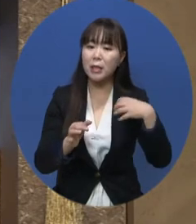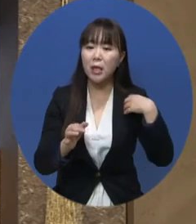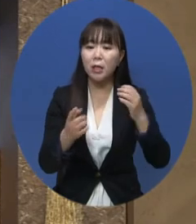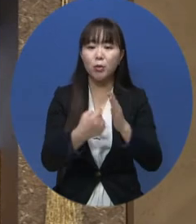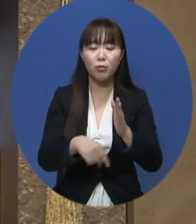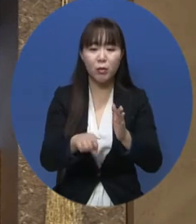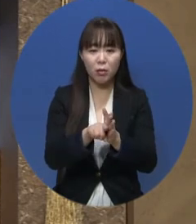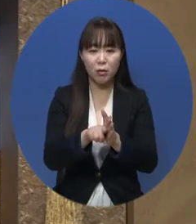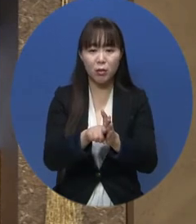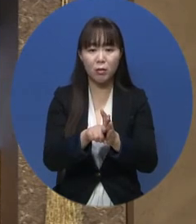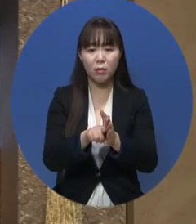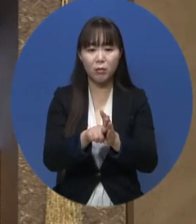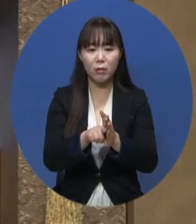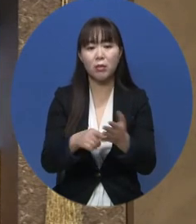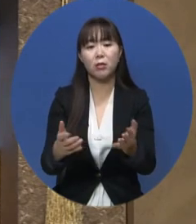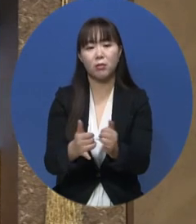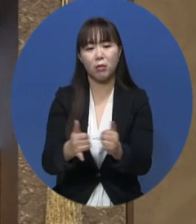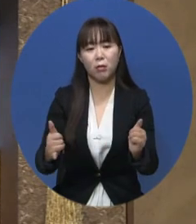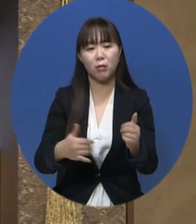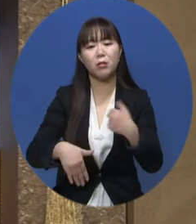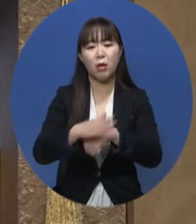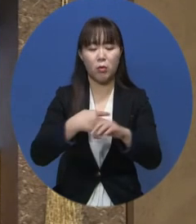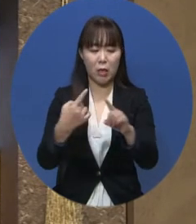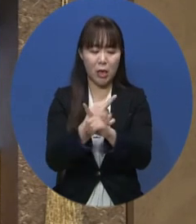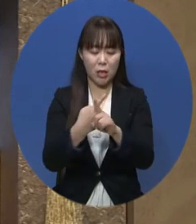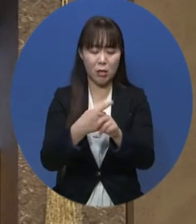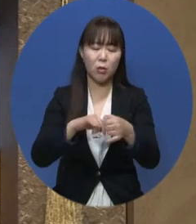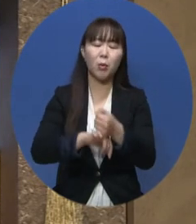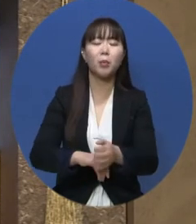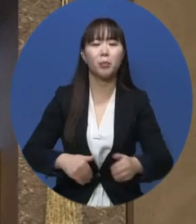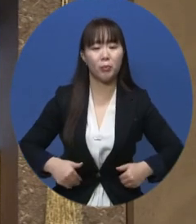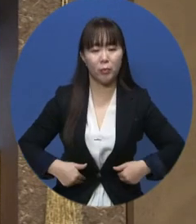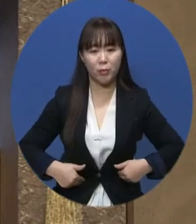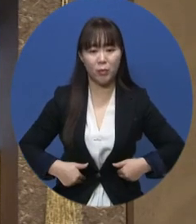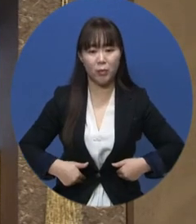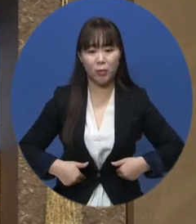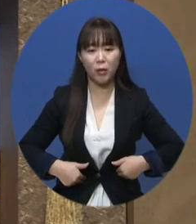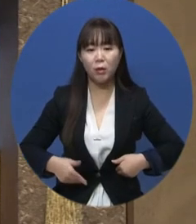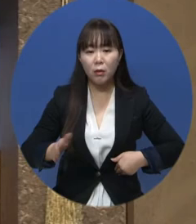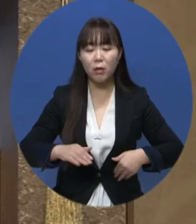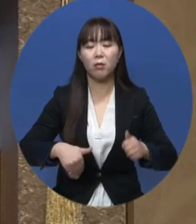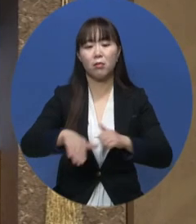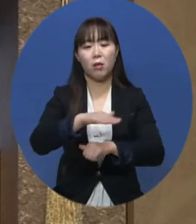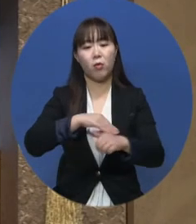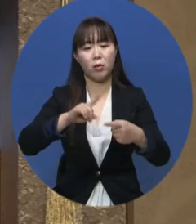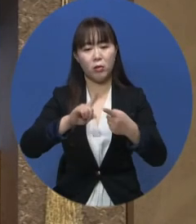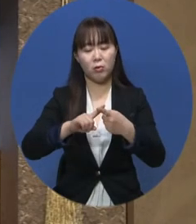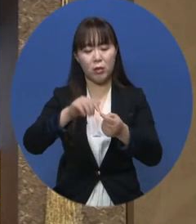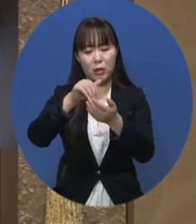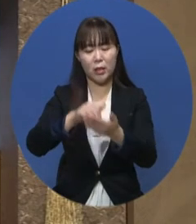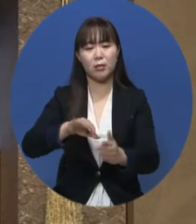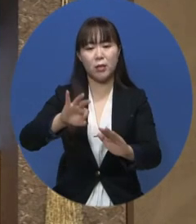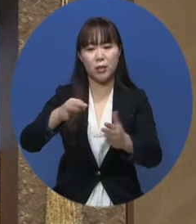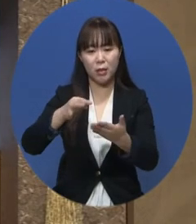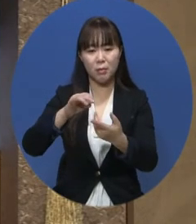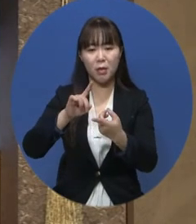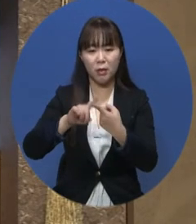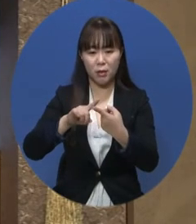지기 위해서는 네. 종사자의 처우 개선이 반드시 따라야 되는 거였거든요. 그런데 네. 구조 자체를